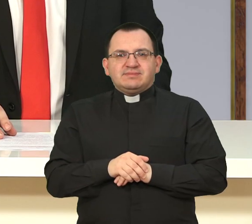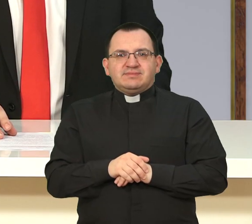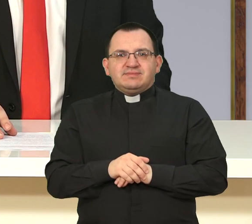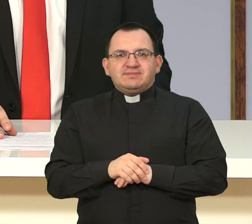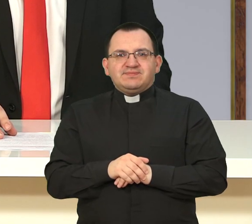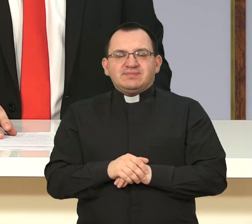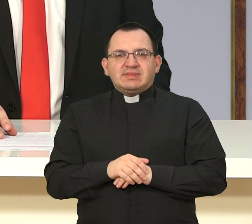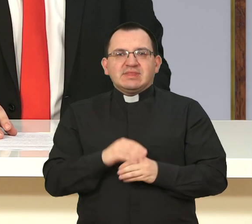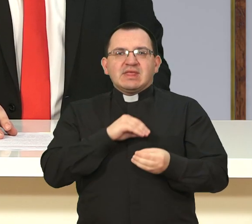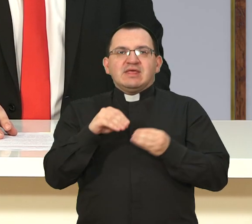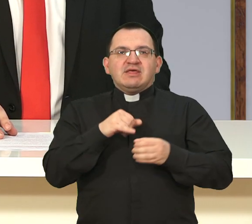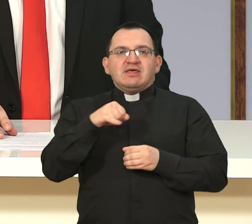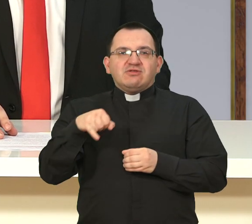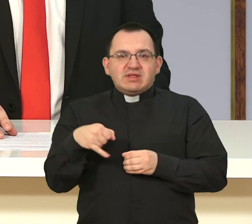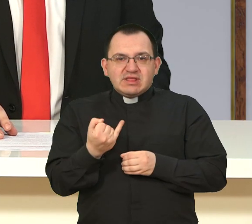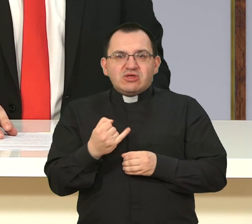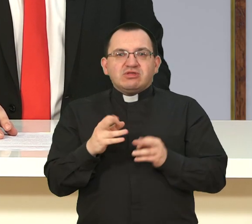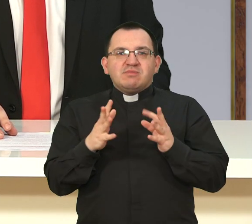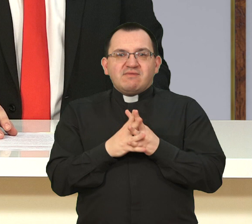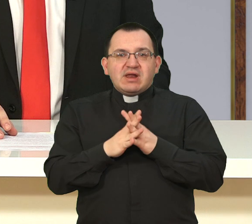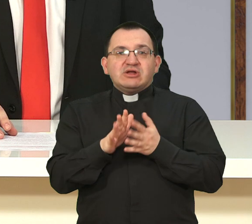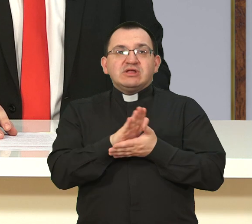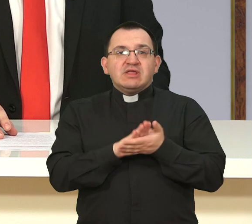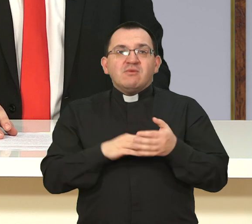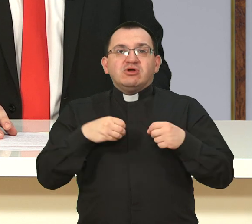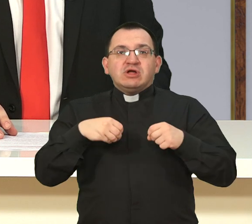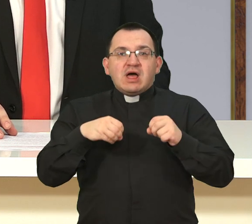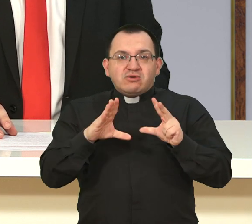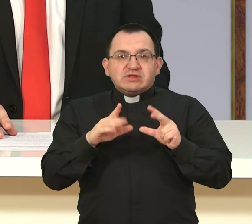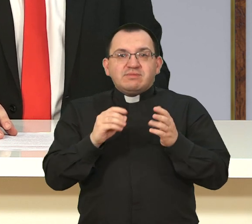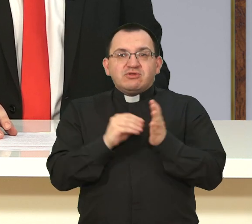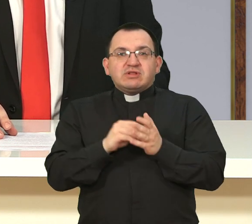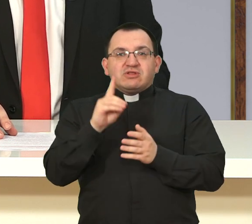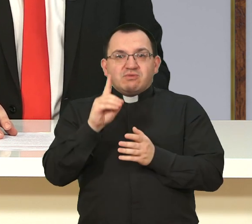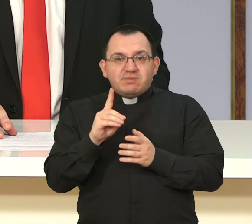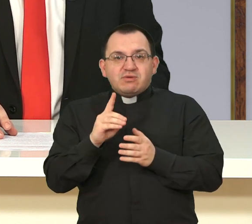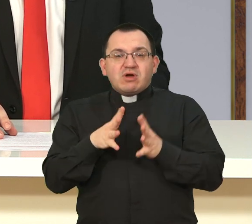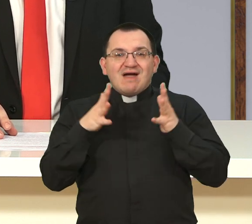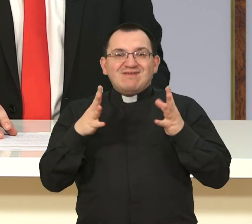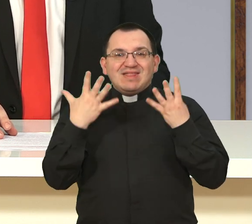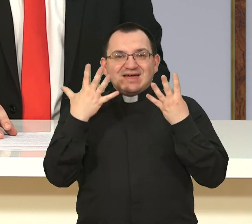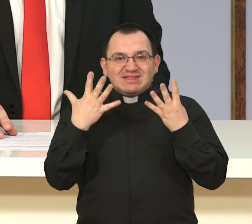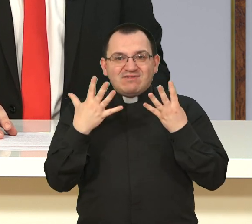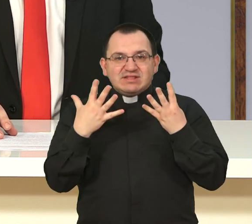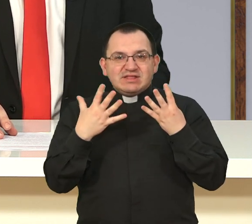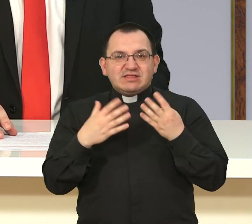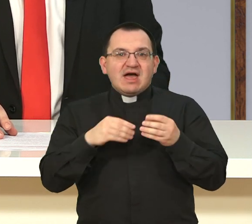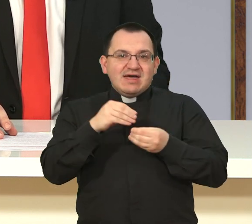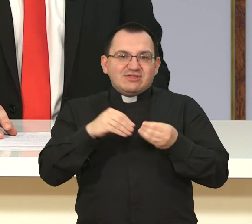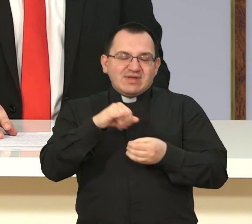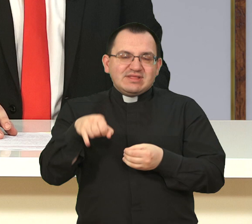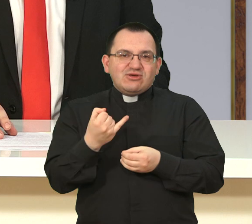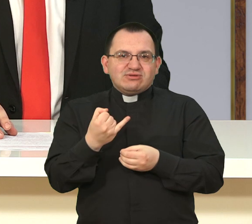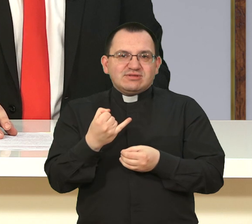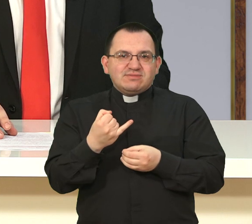Župa Svetog Josipa u Varaždinu započela je u srijedu 18. siječnja Veliku devetnicu svom nebeskom zaštitniku. Program Velike